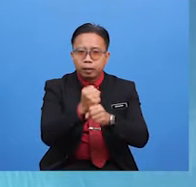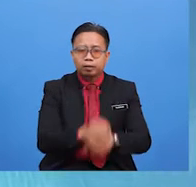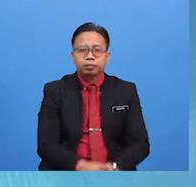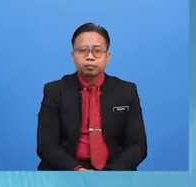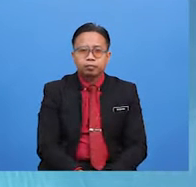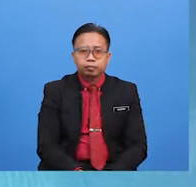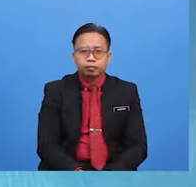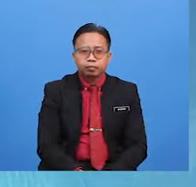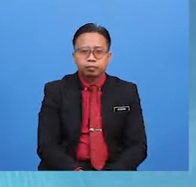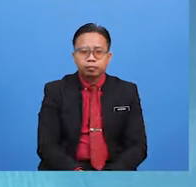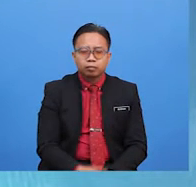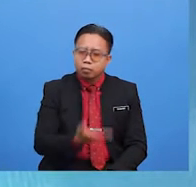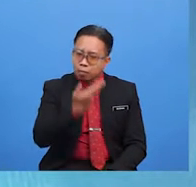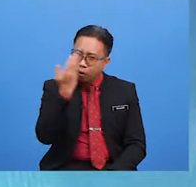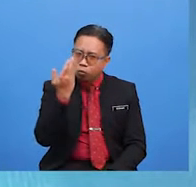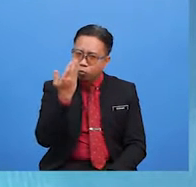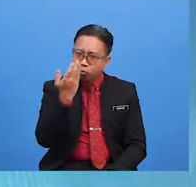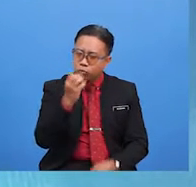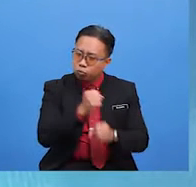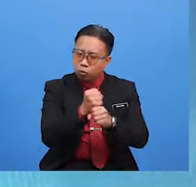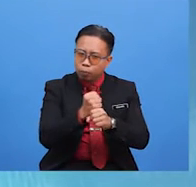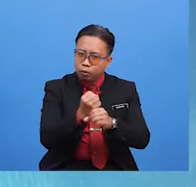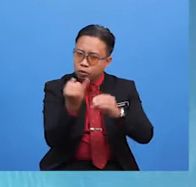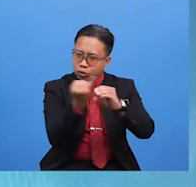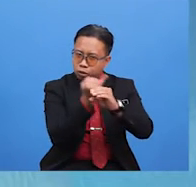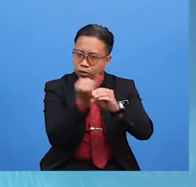Adakah bau kopi merupakan jirin? Kenapa?